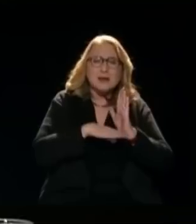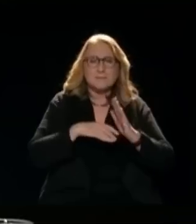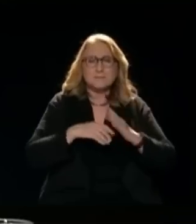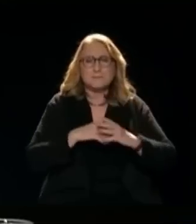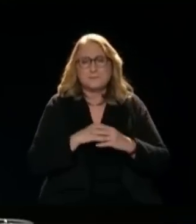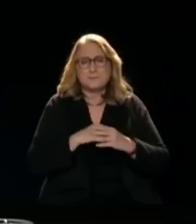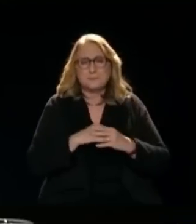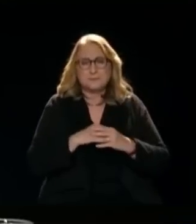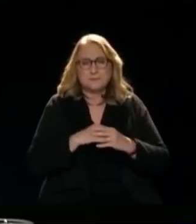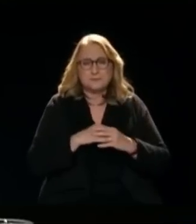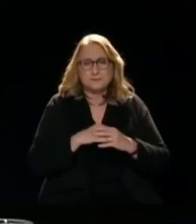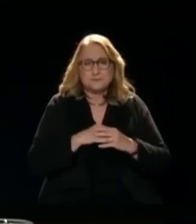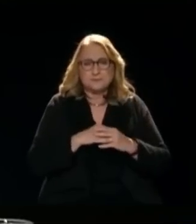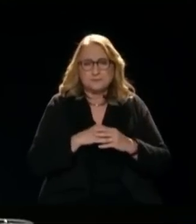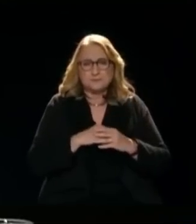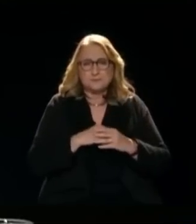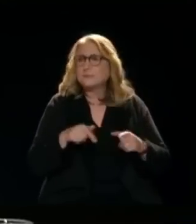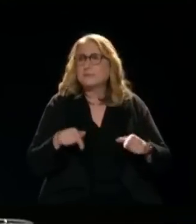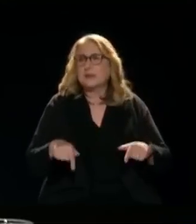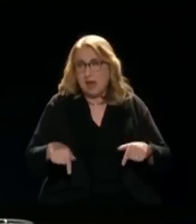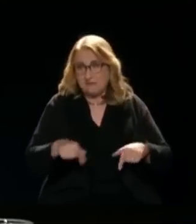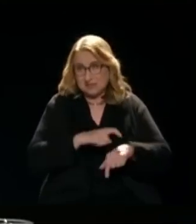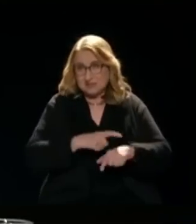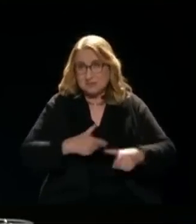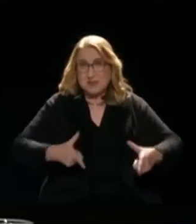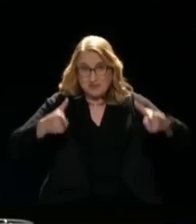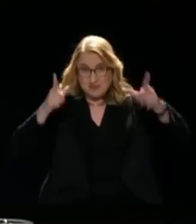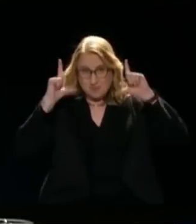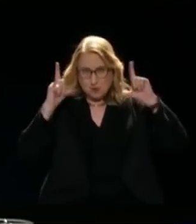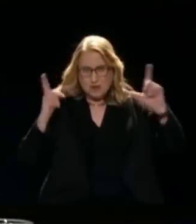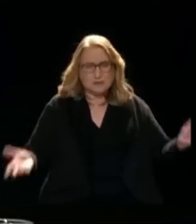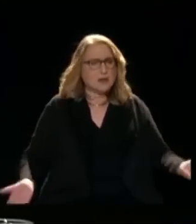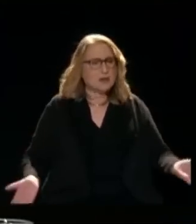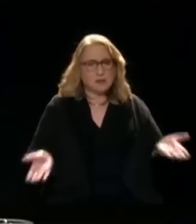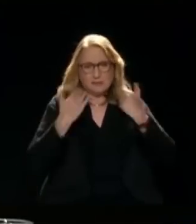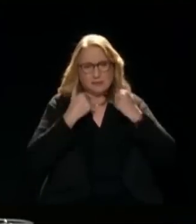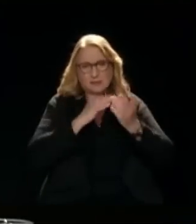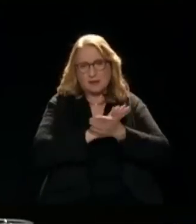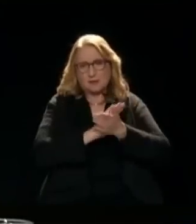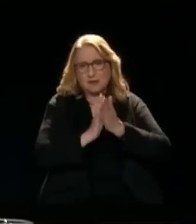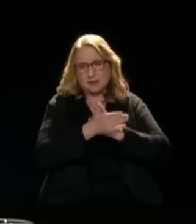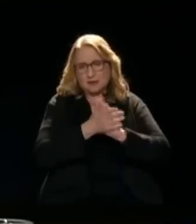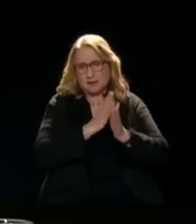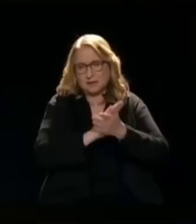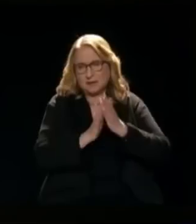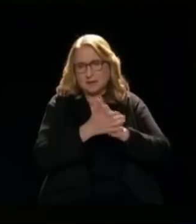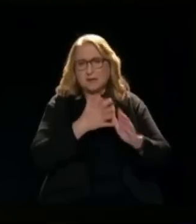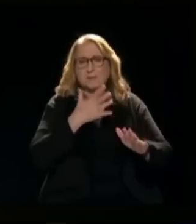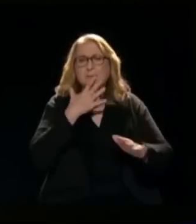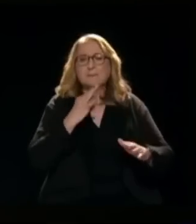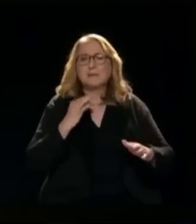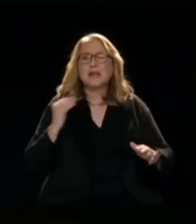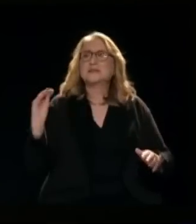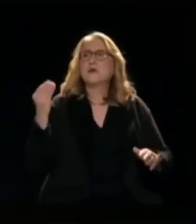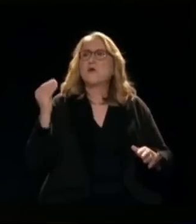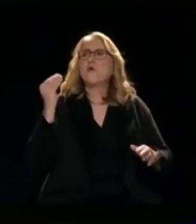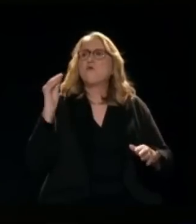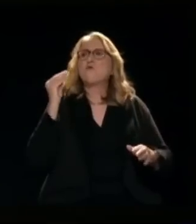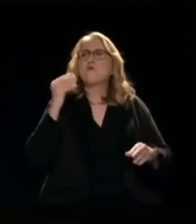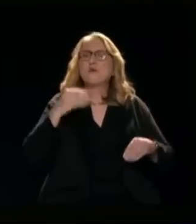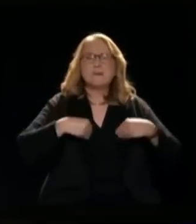κοιτάξτε, κατά μας δεν υπάρχει δημοκρατικό πολίτευμα στη χώρα. Έχουμε έναν δωτό κοινοβουλευτισμό. Δεν είναι βαρύ να το λέει αυτό